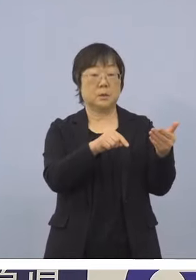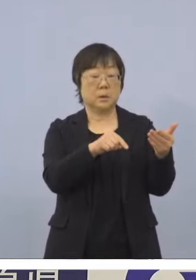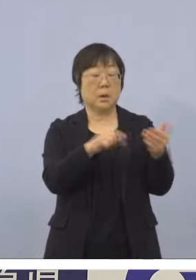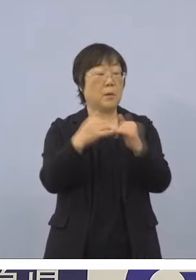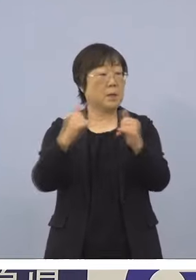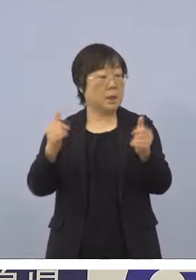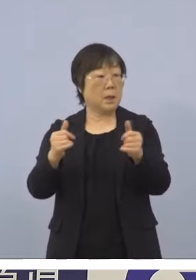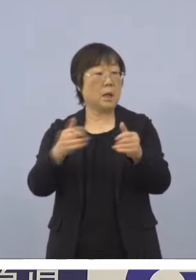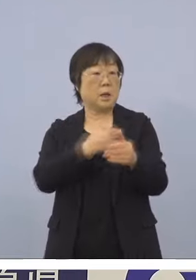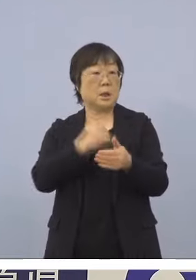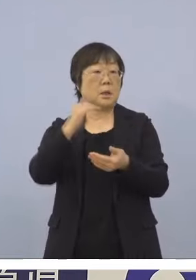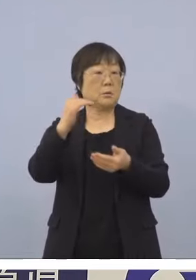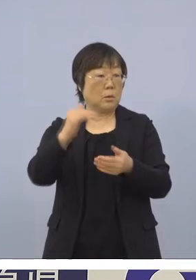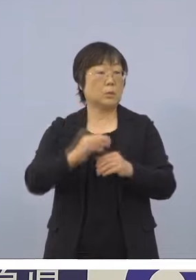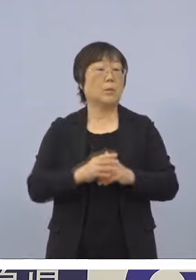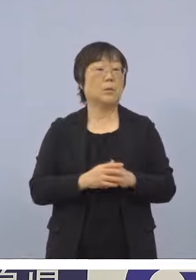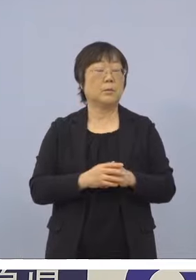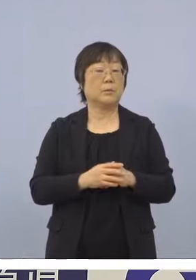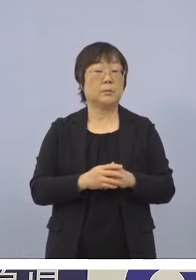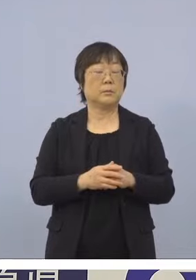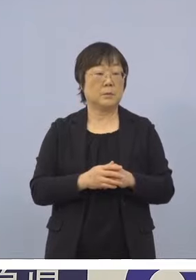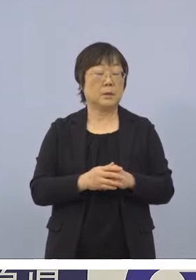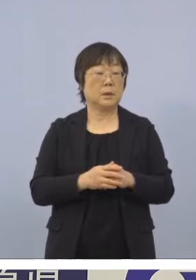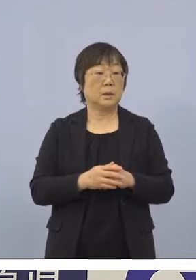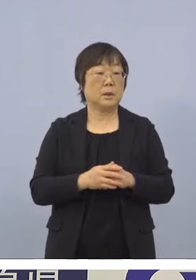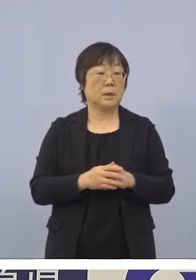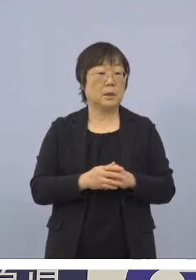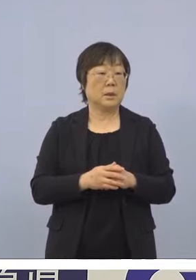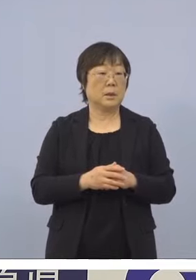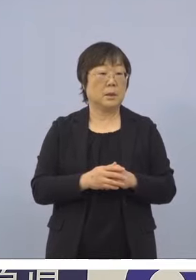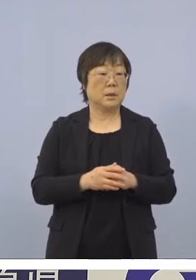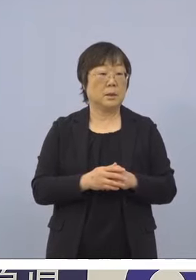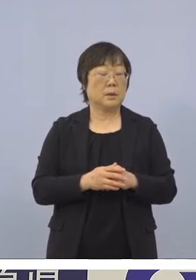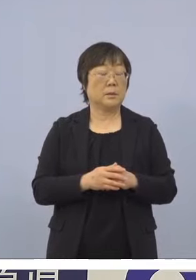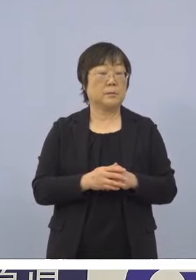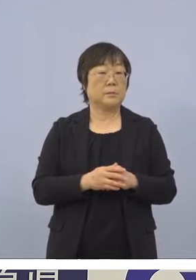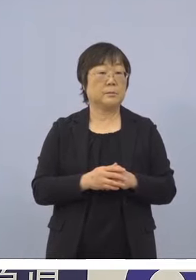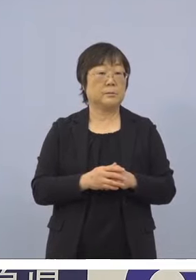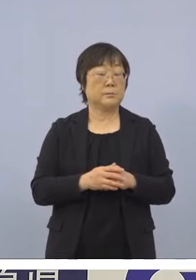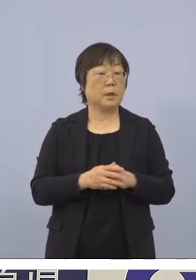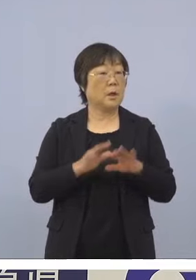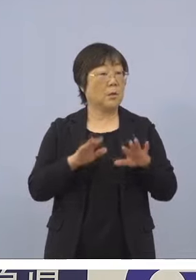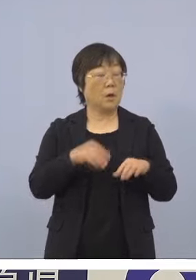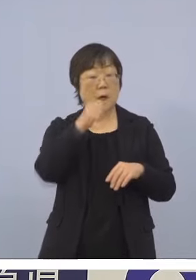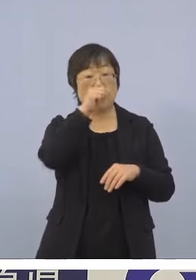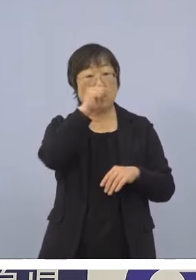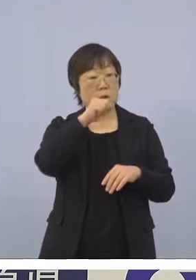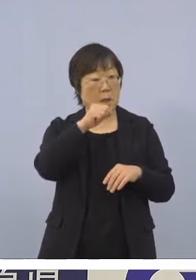民間ができることっていうのを先ほど言っていくってお話されてたんですけど、今回の予算の